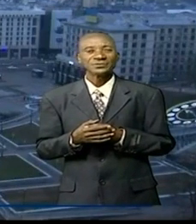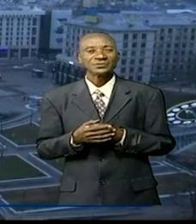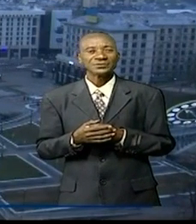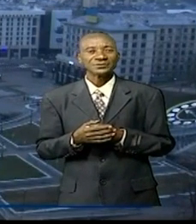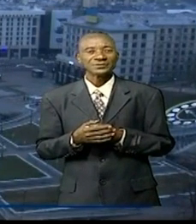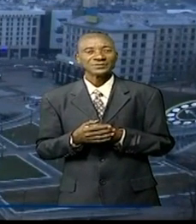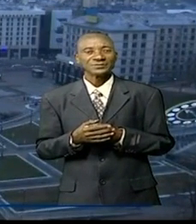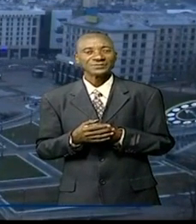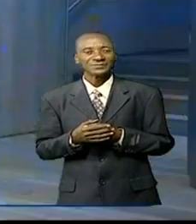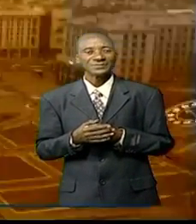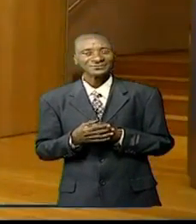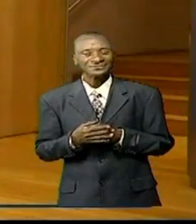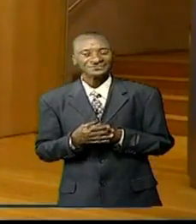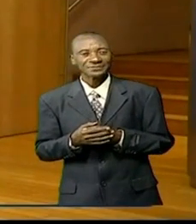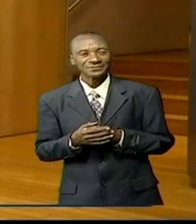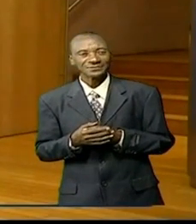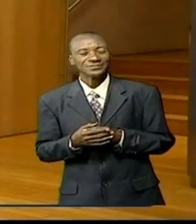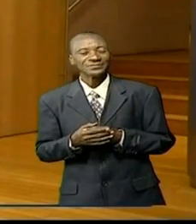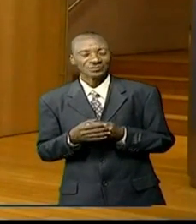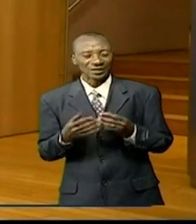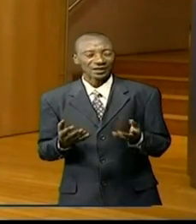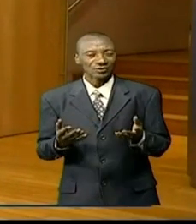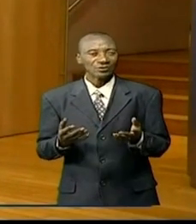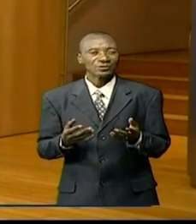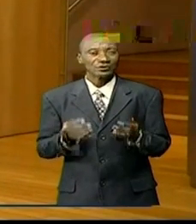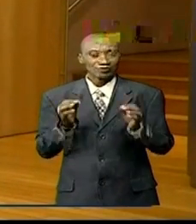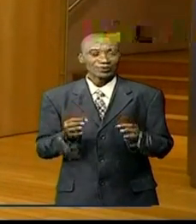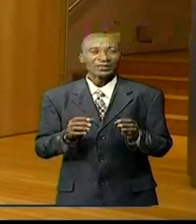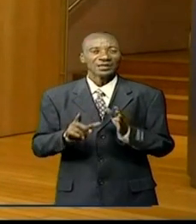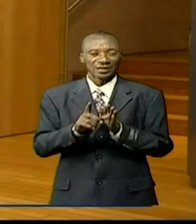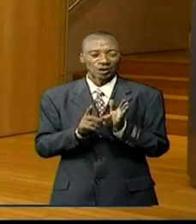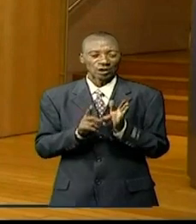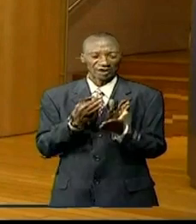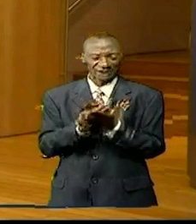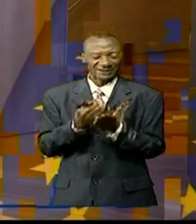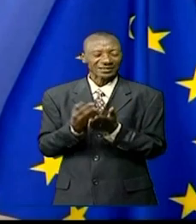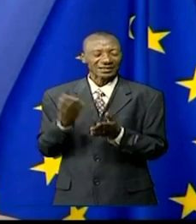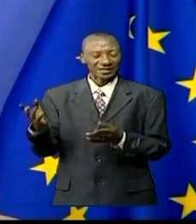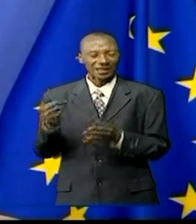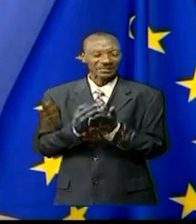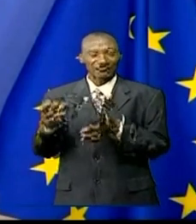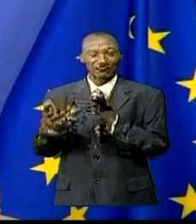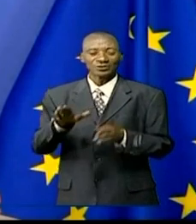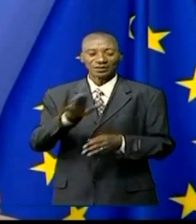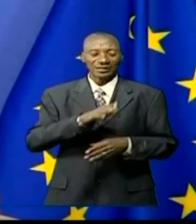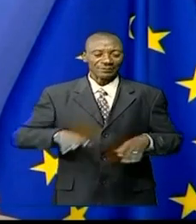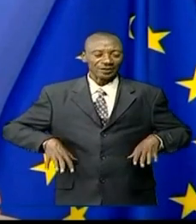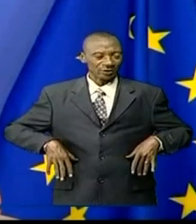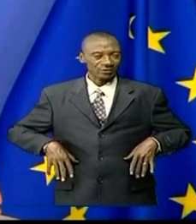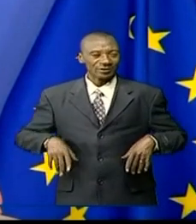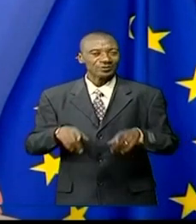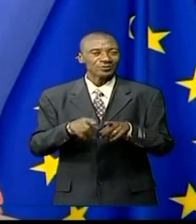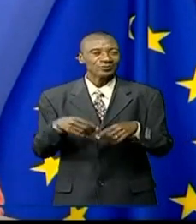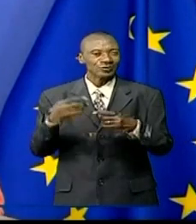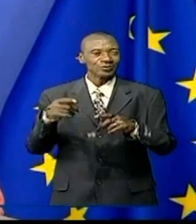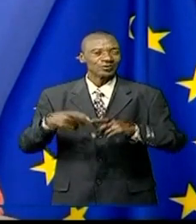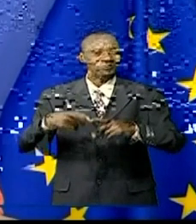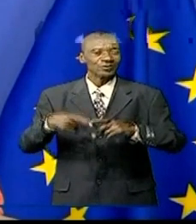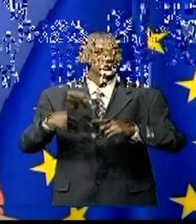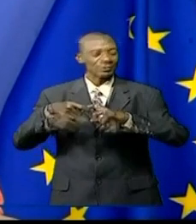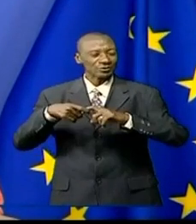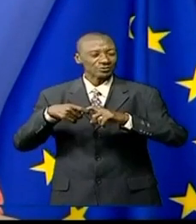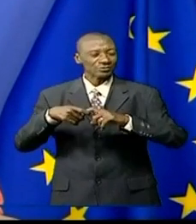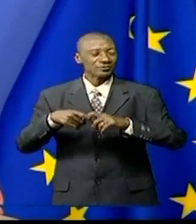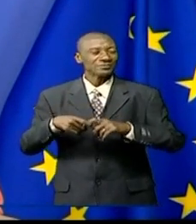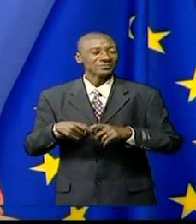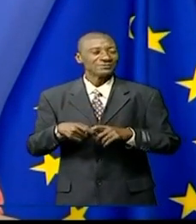L'Union européenne a finalement annoncé des sanctions financières contre la Russie. La suspension du pays au réseau SWIFT est la plus grande sanction qui